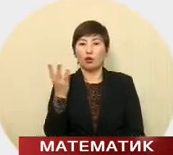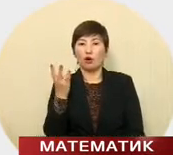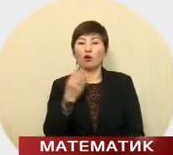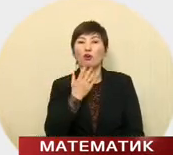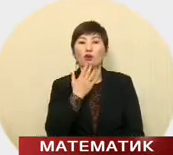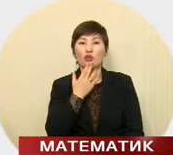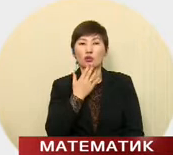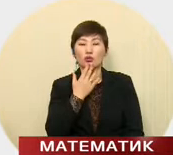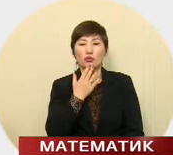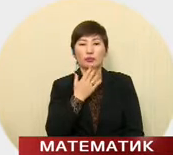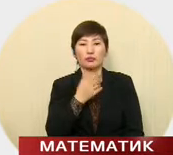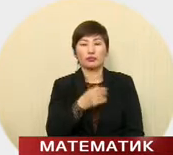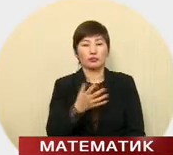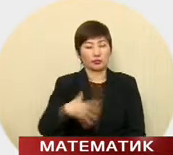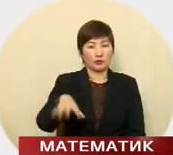цэцгийн